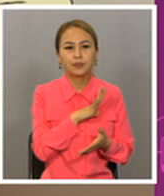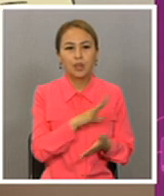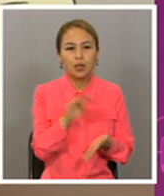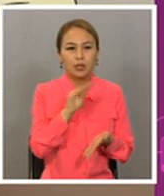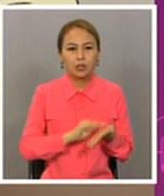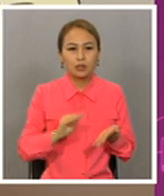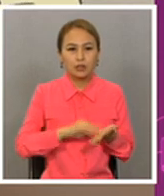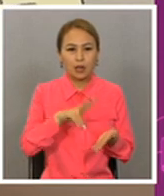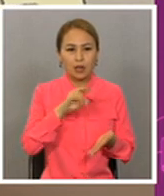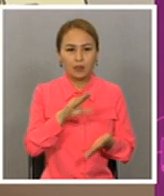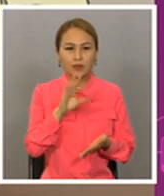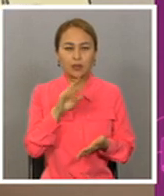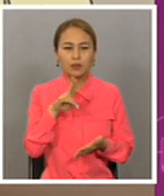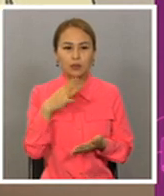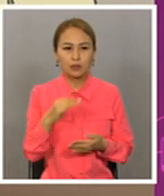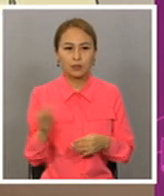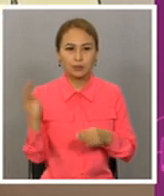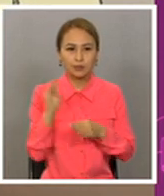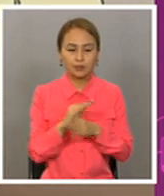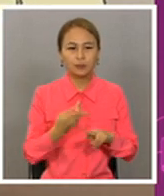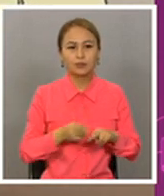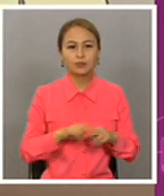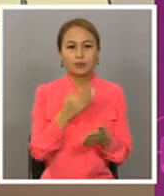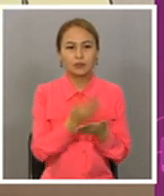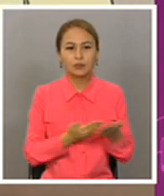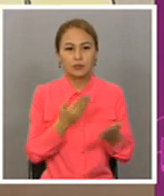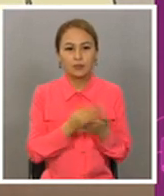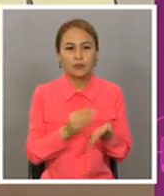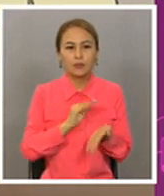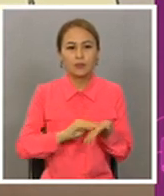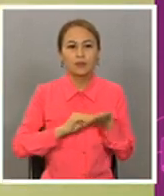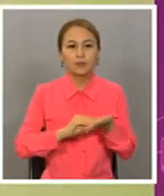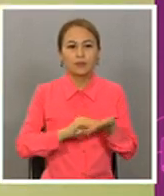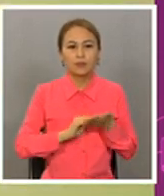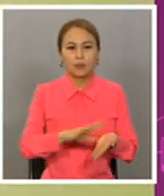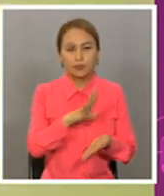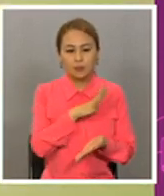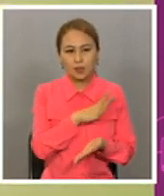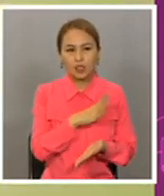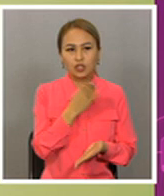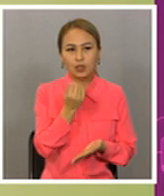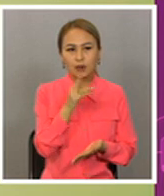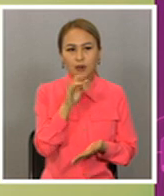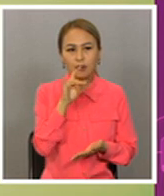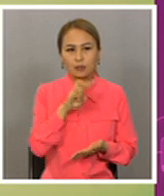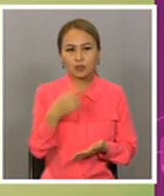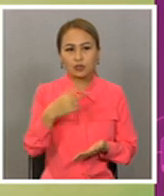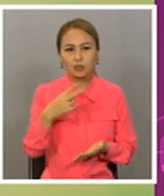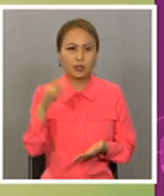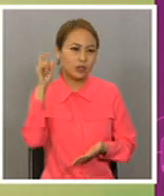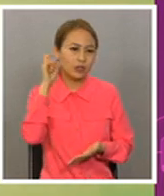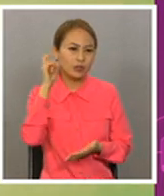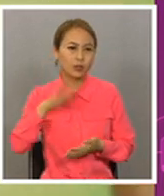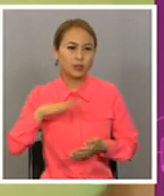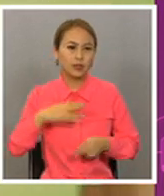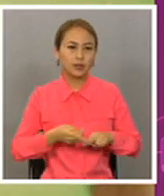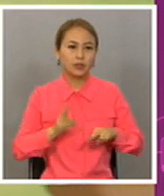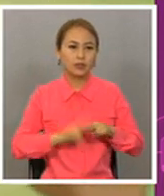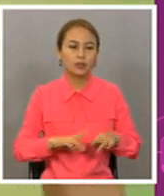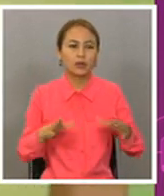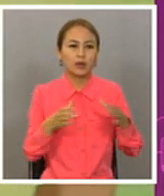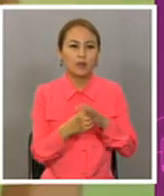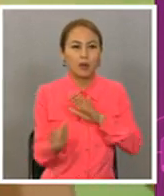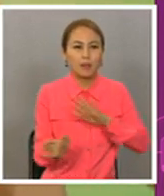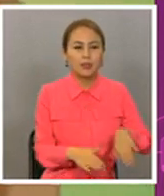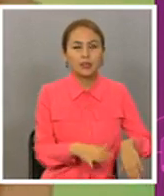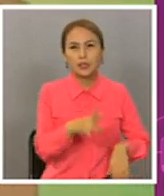Жазушы Лев Толстойды ұстаз санап, ақыл кеңес сұрап, хат жазысып тұрған. Шәкәрім 20 жасында, одан кейінде өмірінің басқа